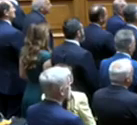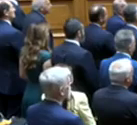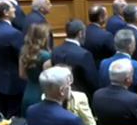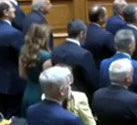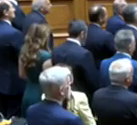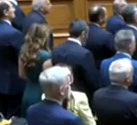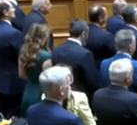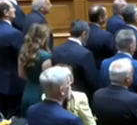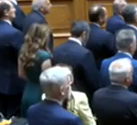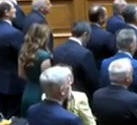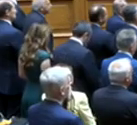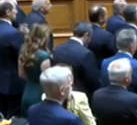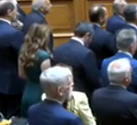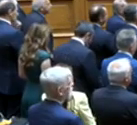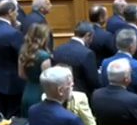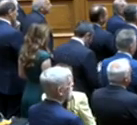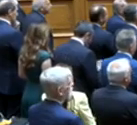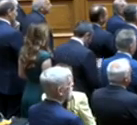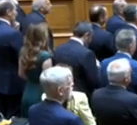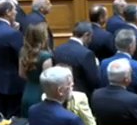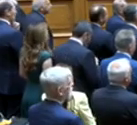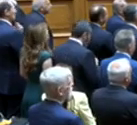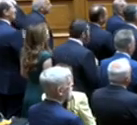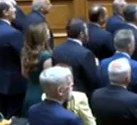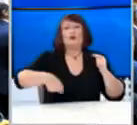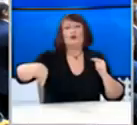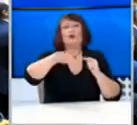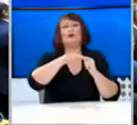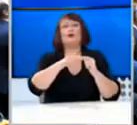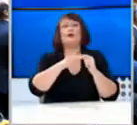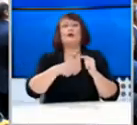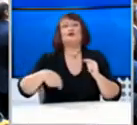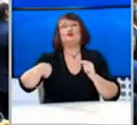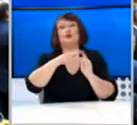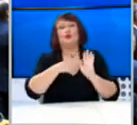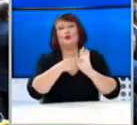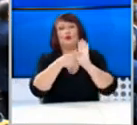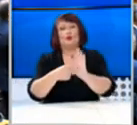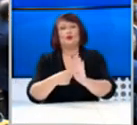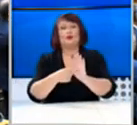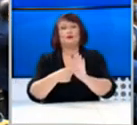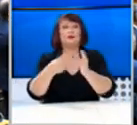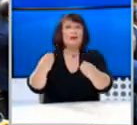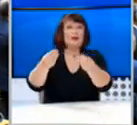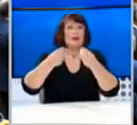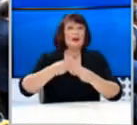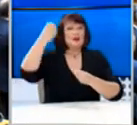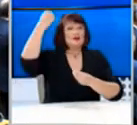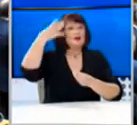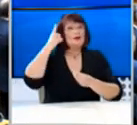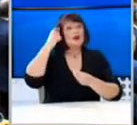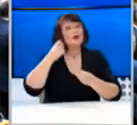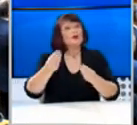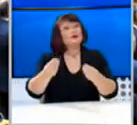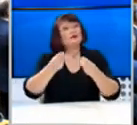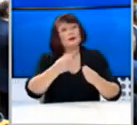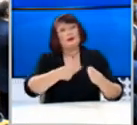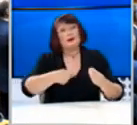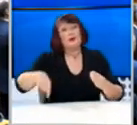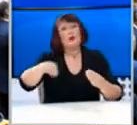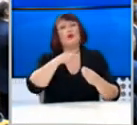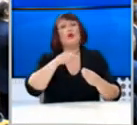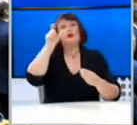Κύριε ο Θεός ημών, ο φως εικόνα πρόσιτον, η πηγή της σοφίας και της γνώσεως, ο